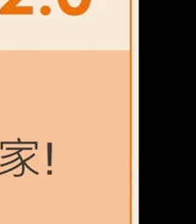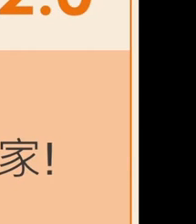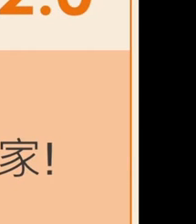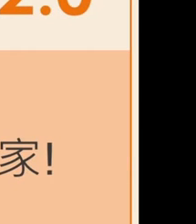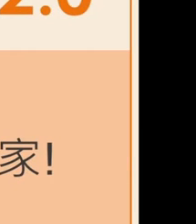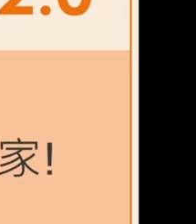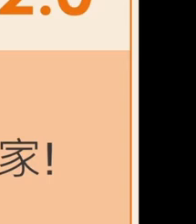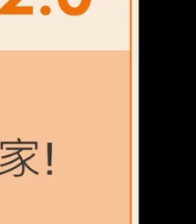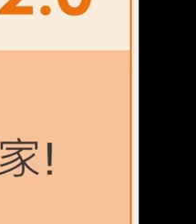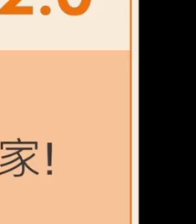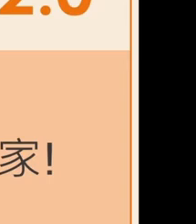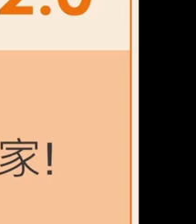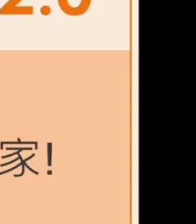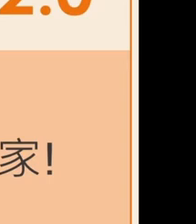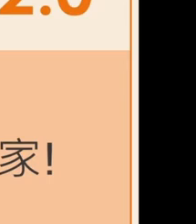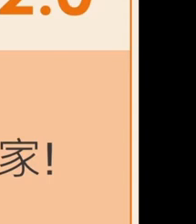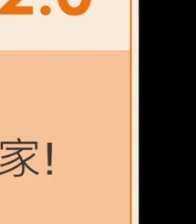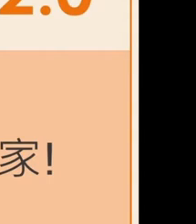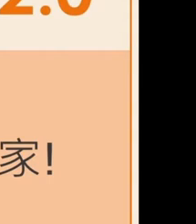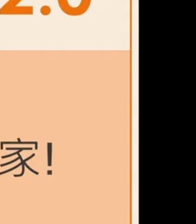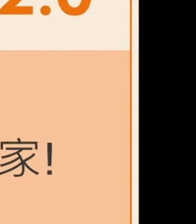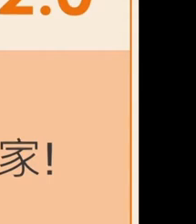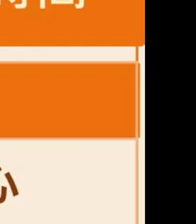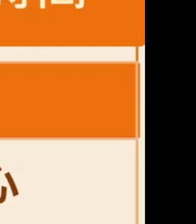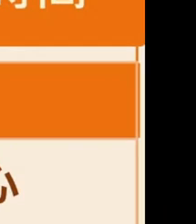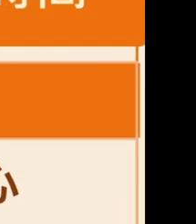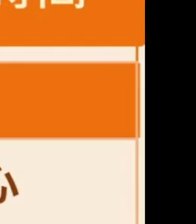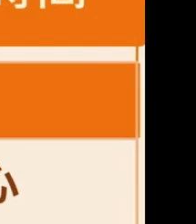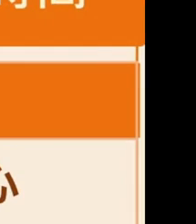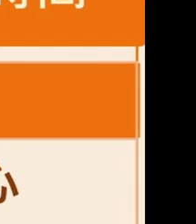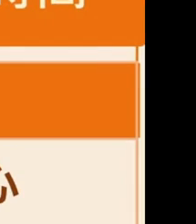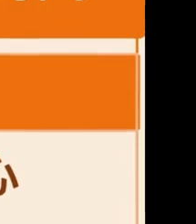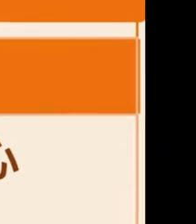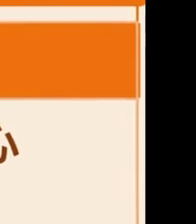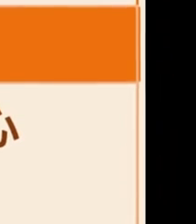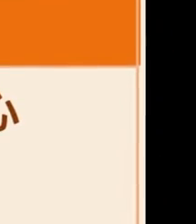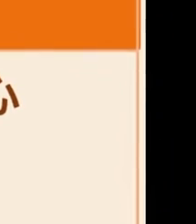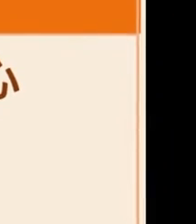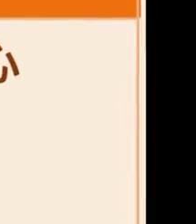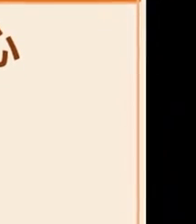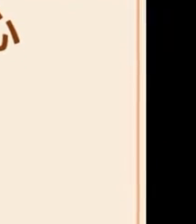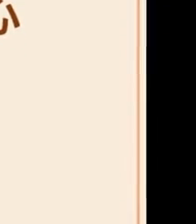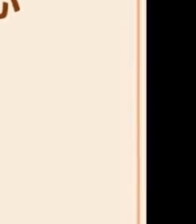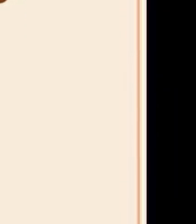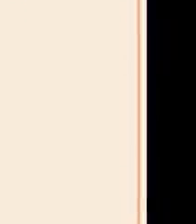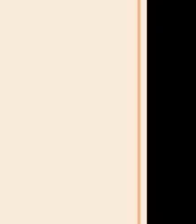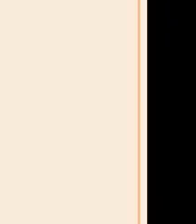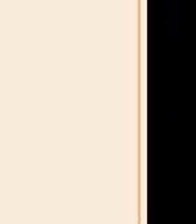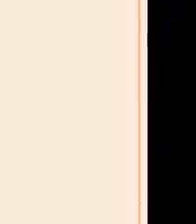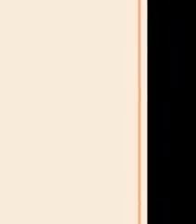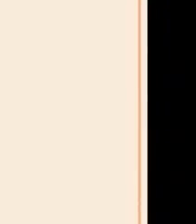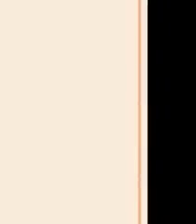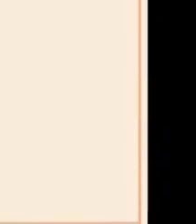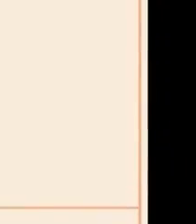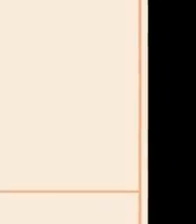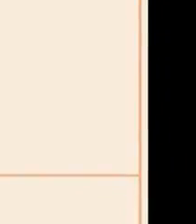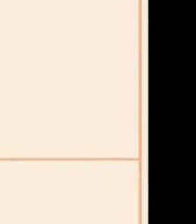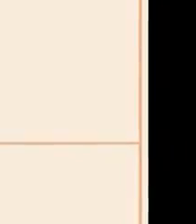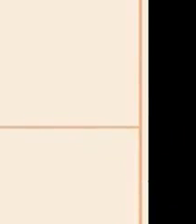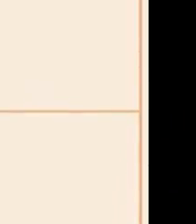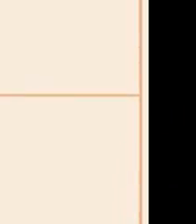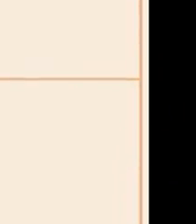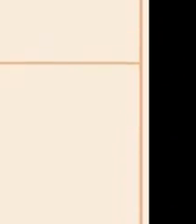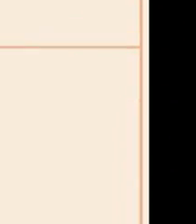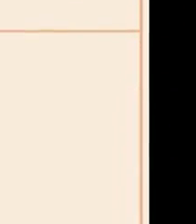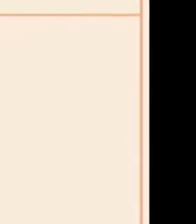家与县府一起来帮助弱势，也表示未登录的店家也可以将手中的餐券前往规定地点